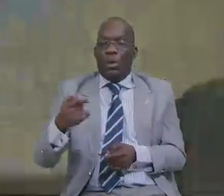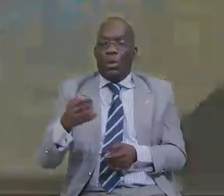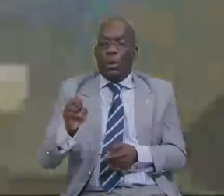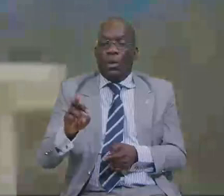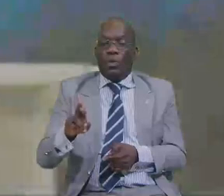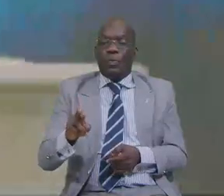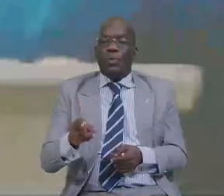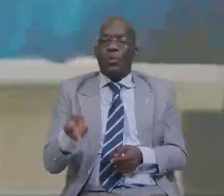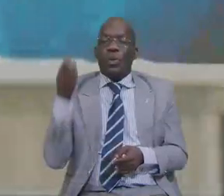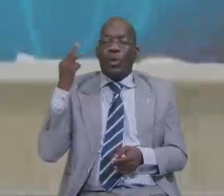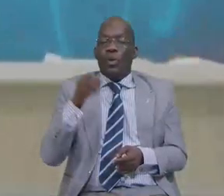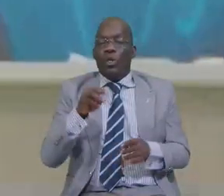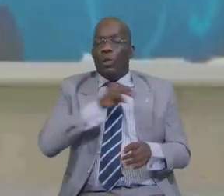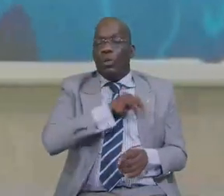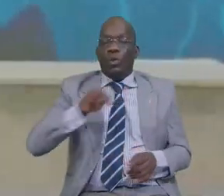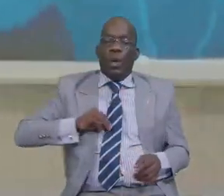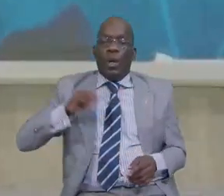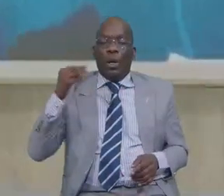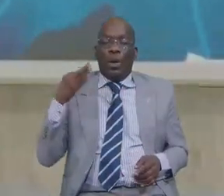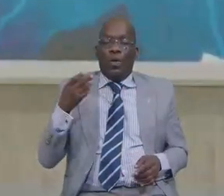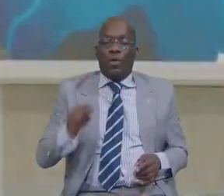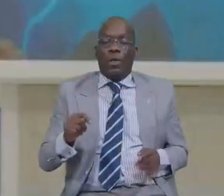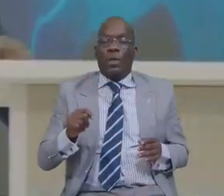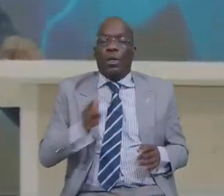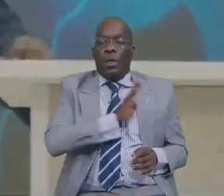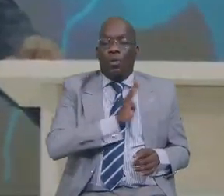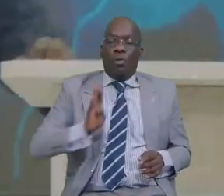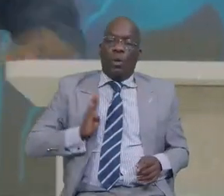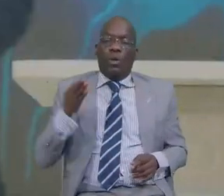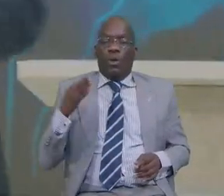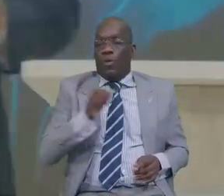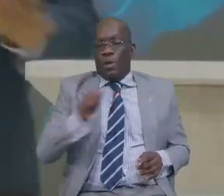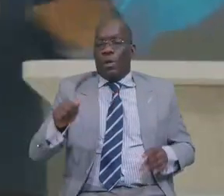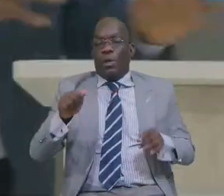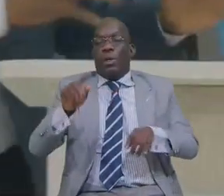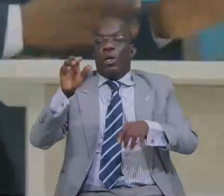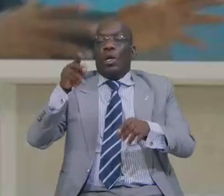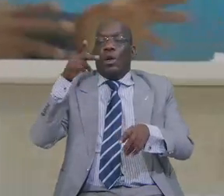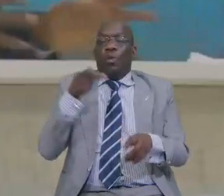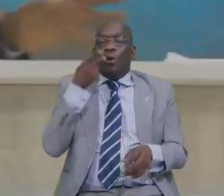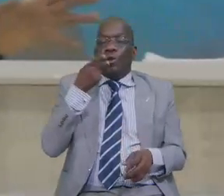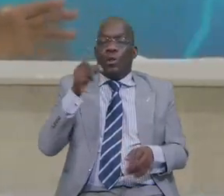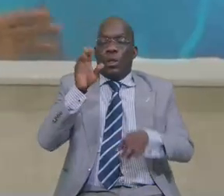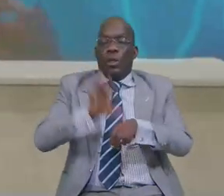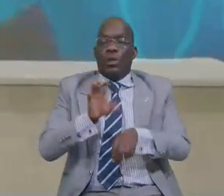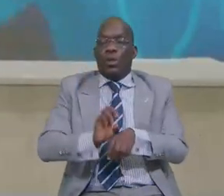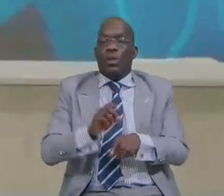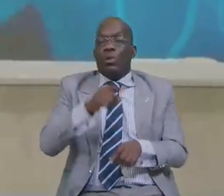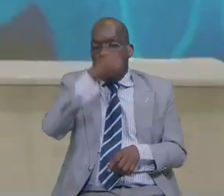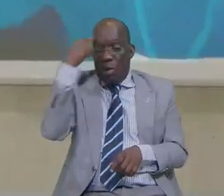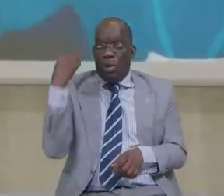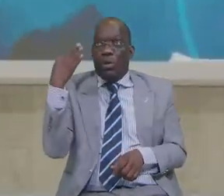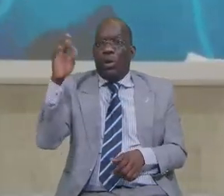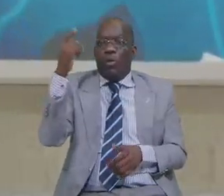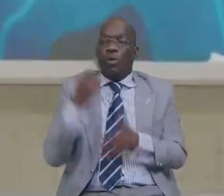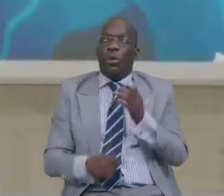il était donc membre du conseil d'administration de l'église pentecôtiste. Et à cause de ce qu'il a vu ici,